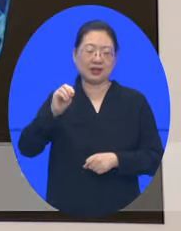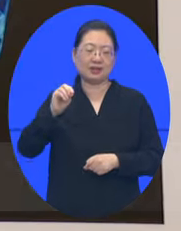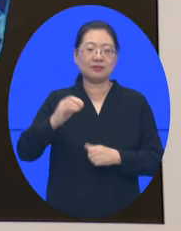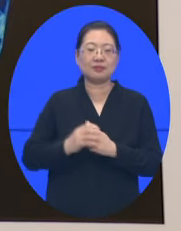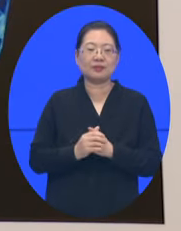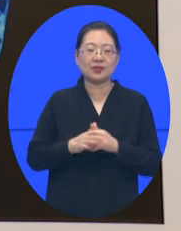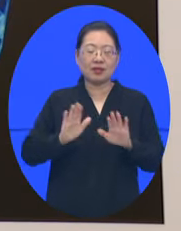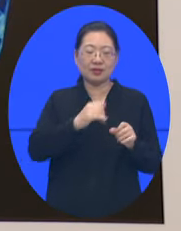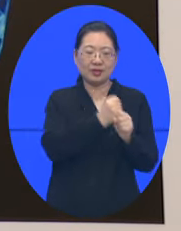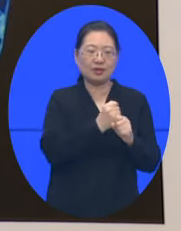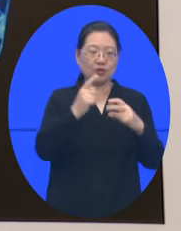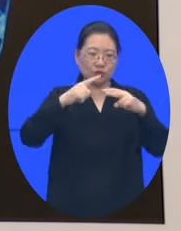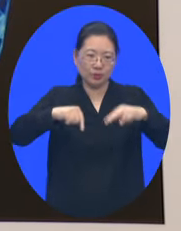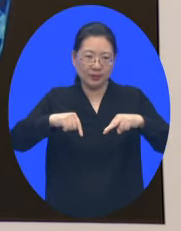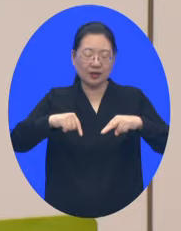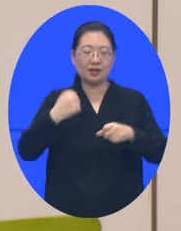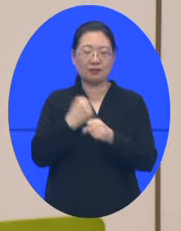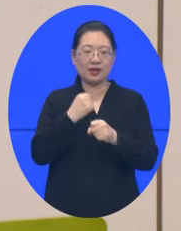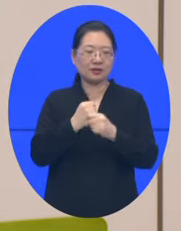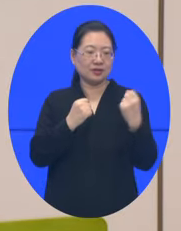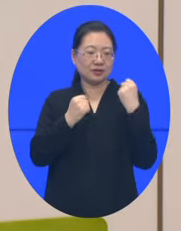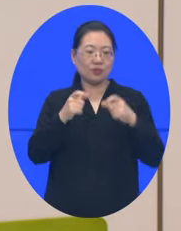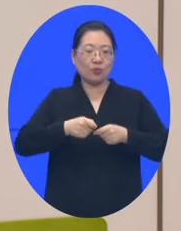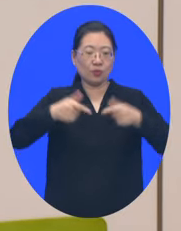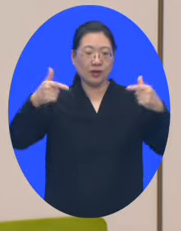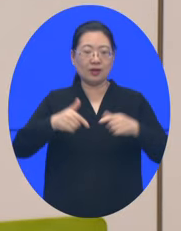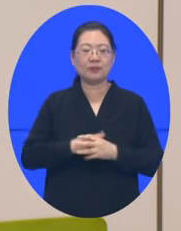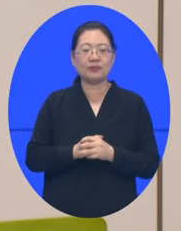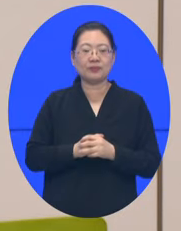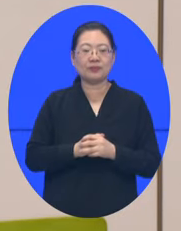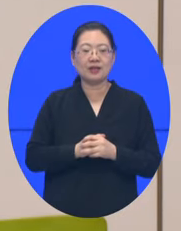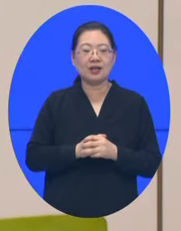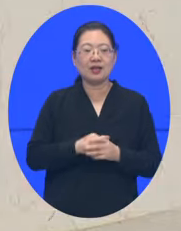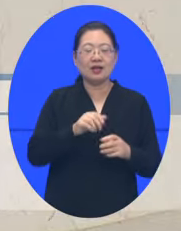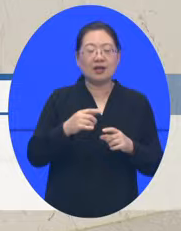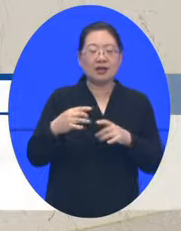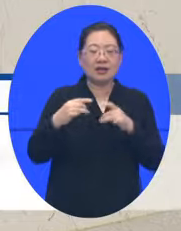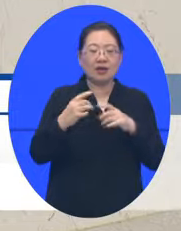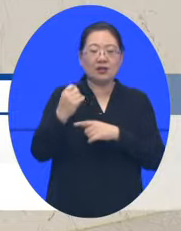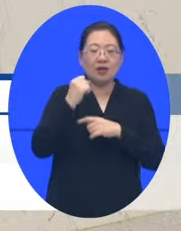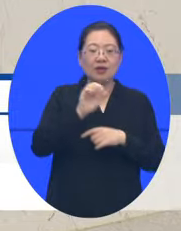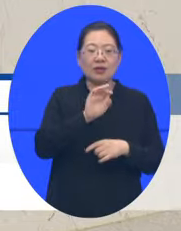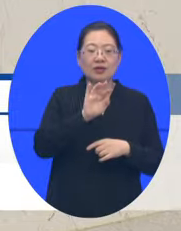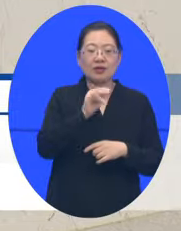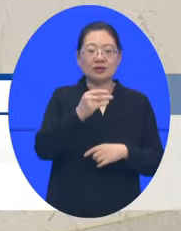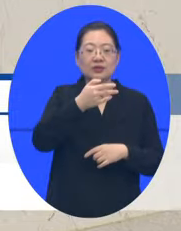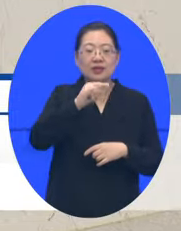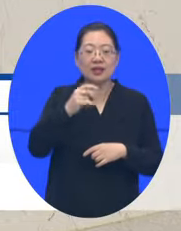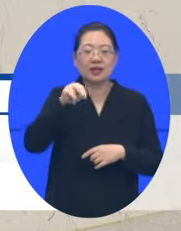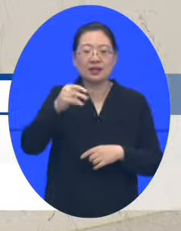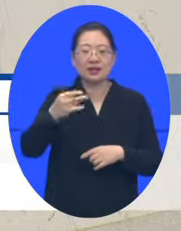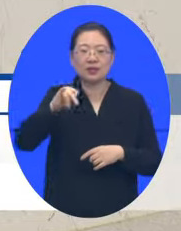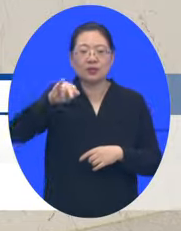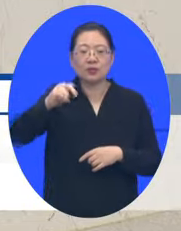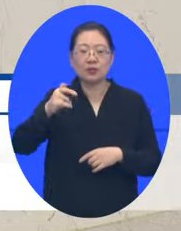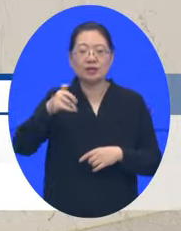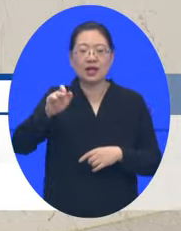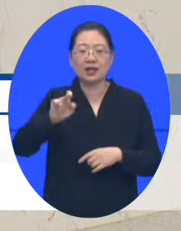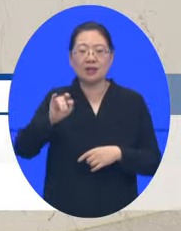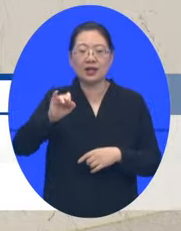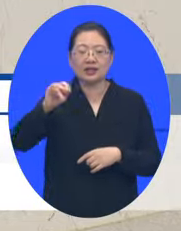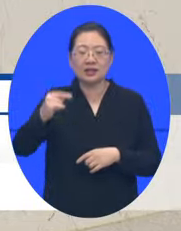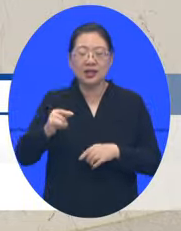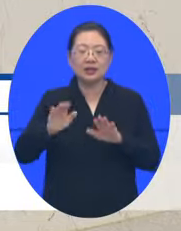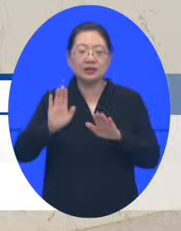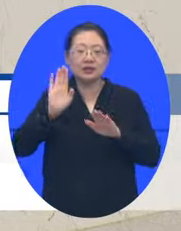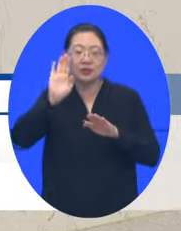100만 장. 현재 생산량의 2배까지 제조 능력을 확대합니다. 전력 반도체 혹은 실리콘 카바이드가 미래 유망